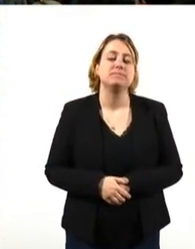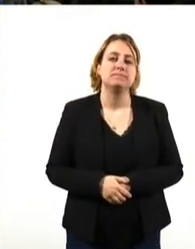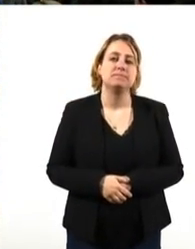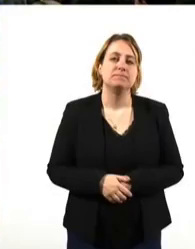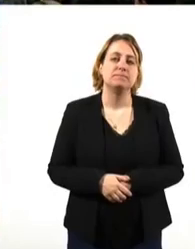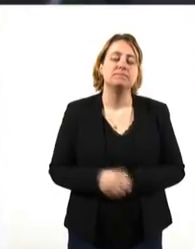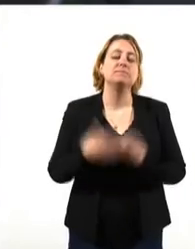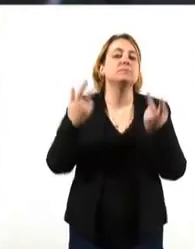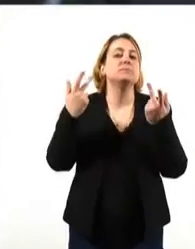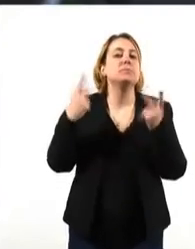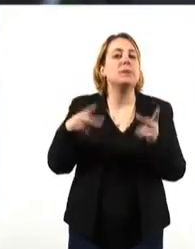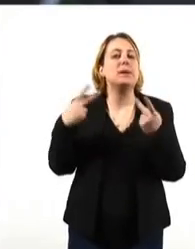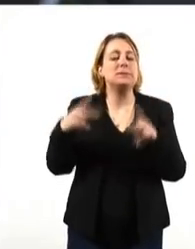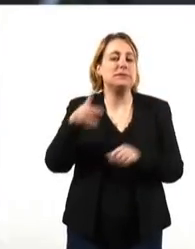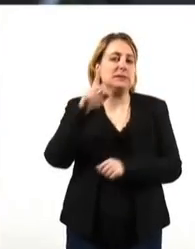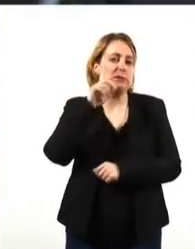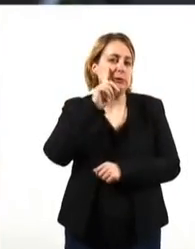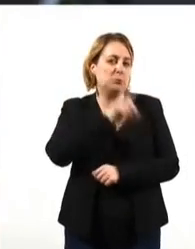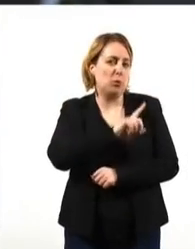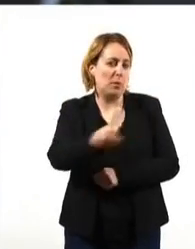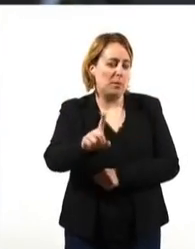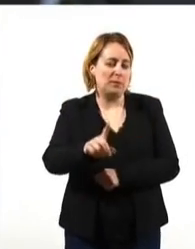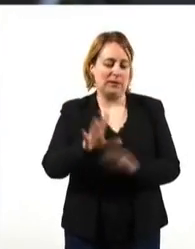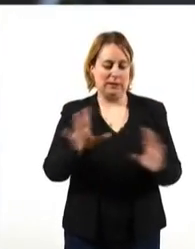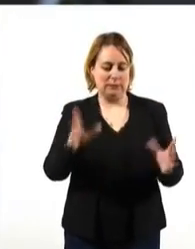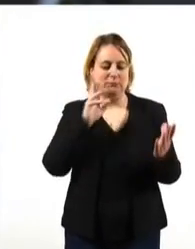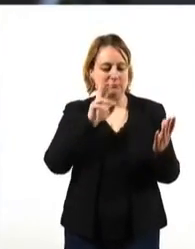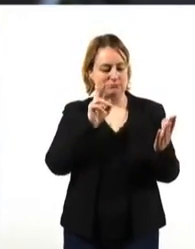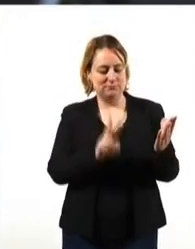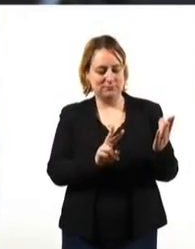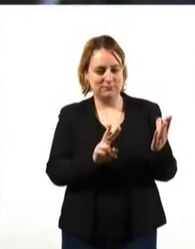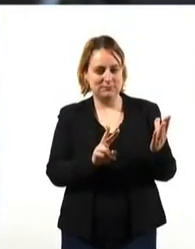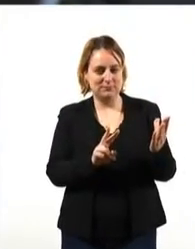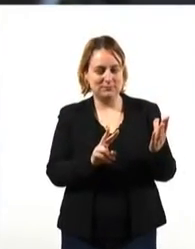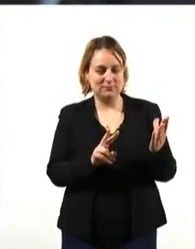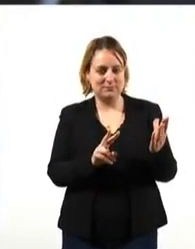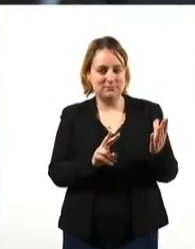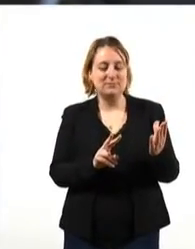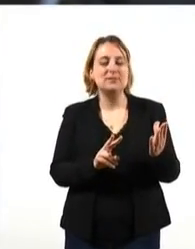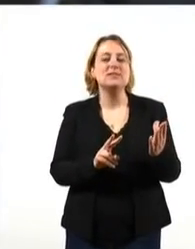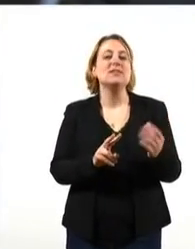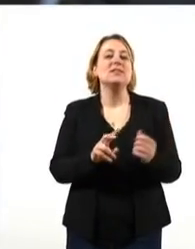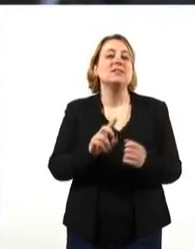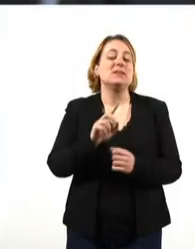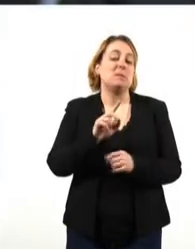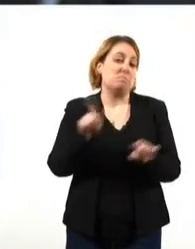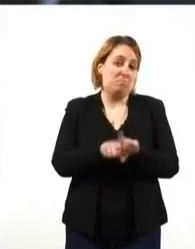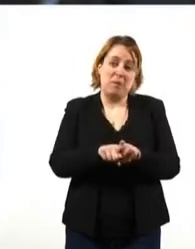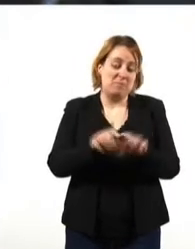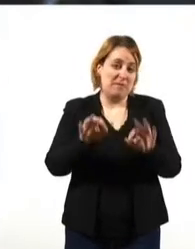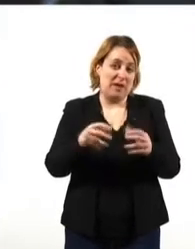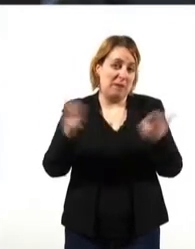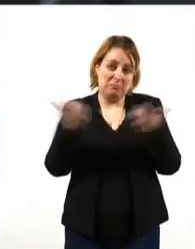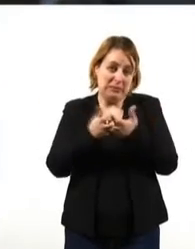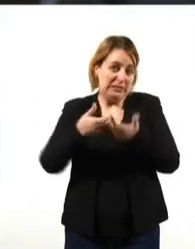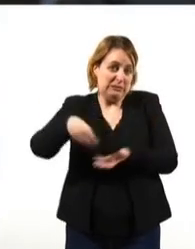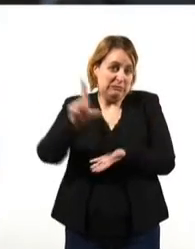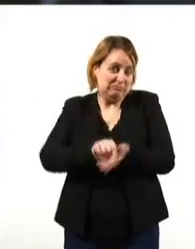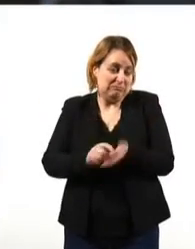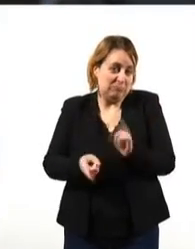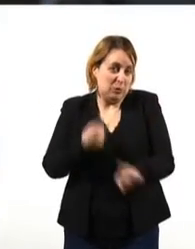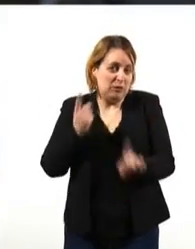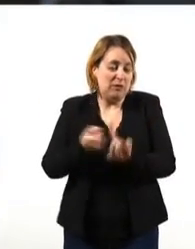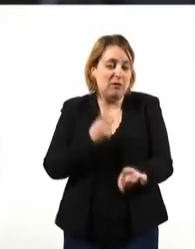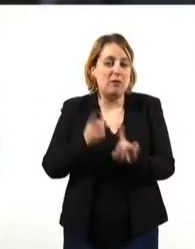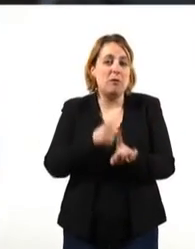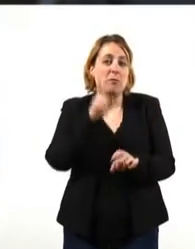où ça serait, par exemple, attendez, le rendre aussi plus accessible au niveau des prix, parce que comme